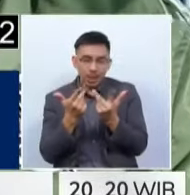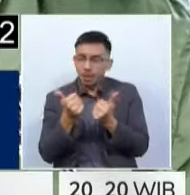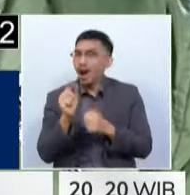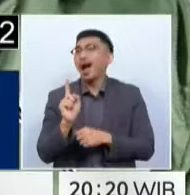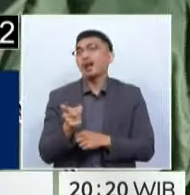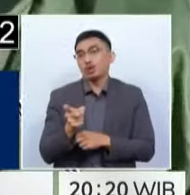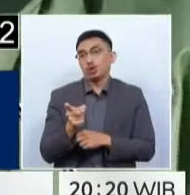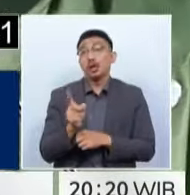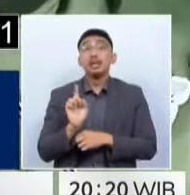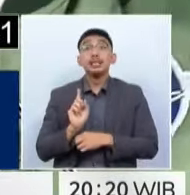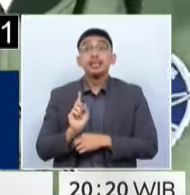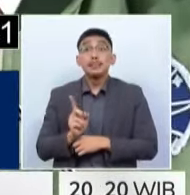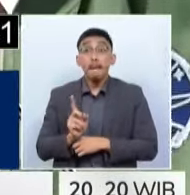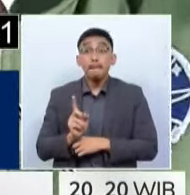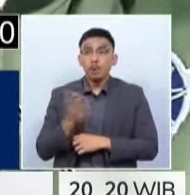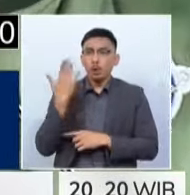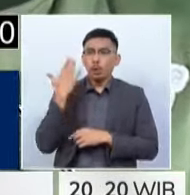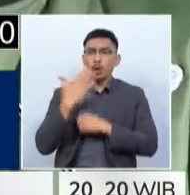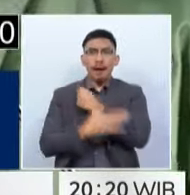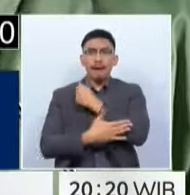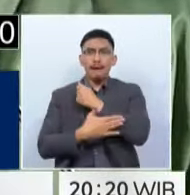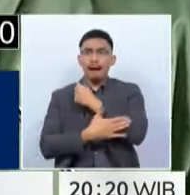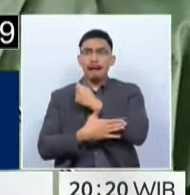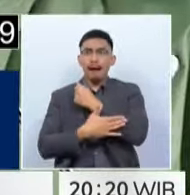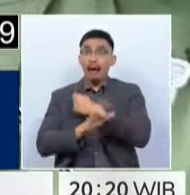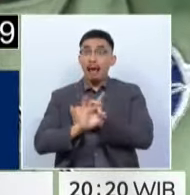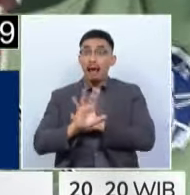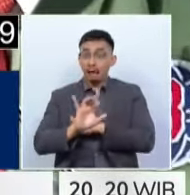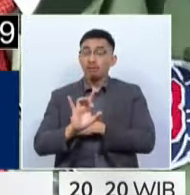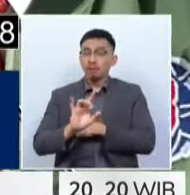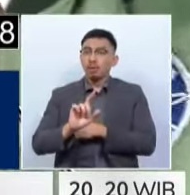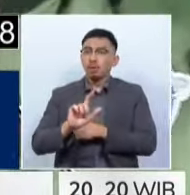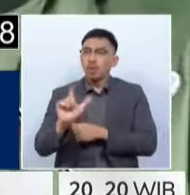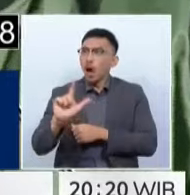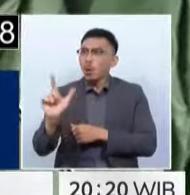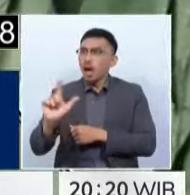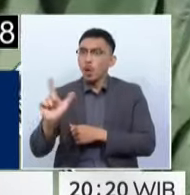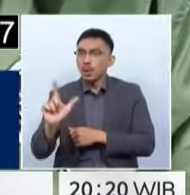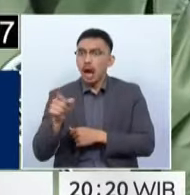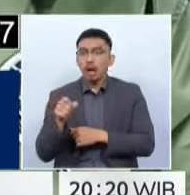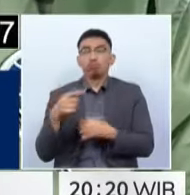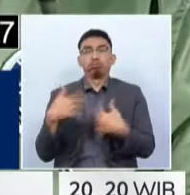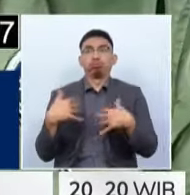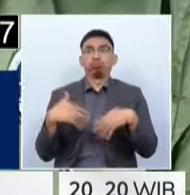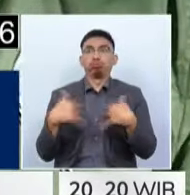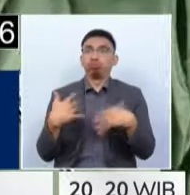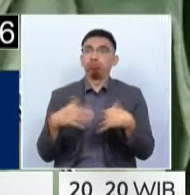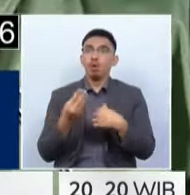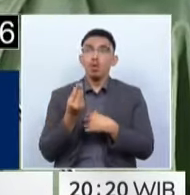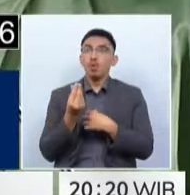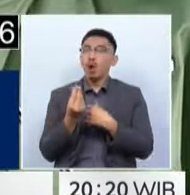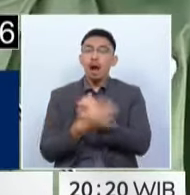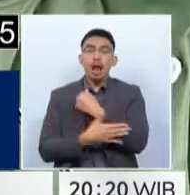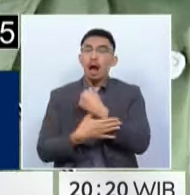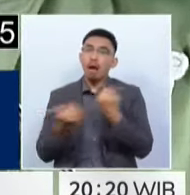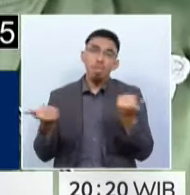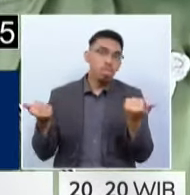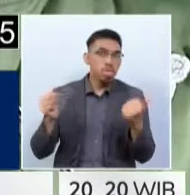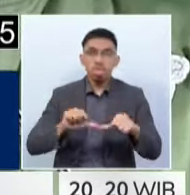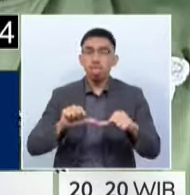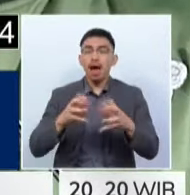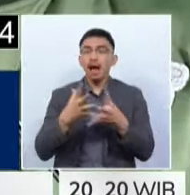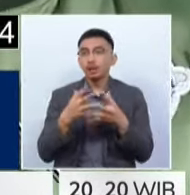negara cololaps karena hutang Namun demikian kalau mau pakai kekuatan dalam negeri artinya wajib hukumnya kita